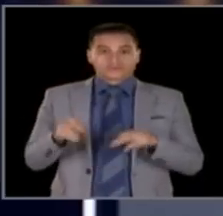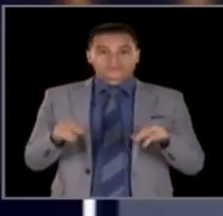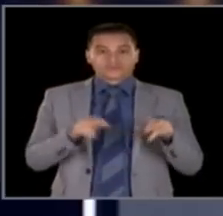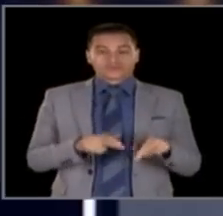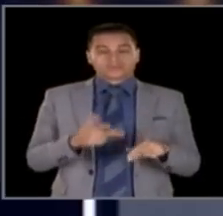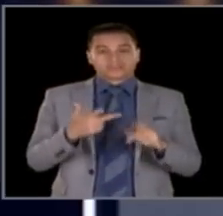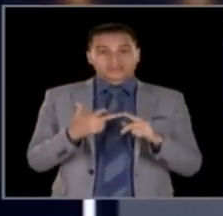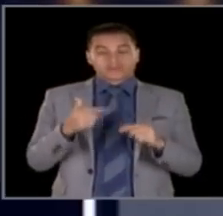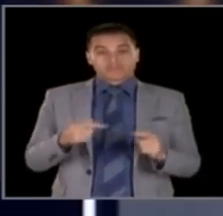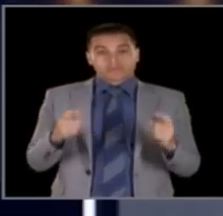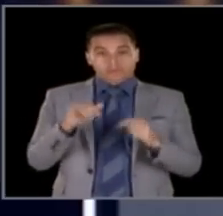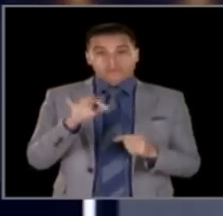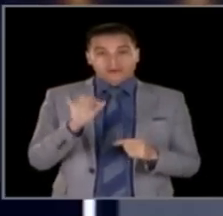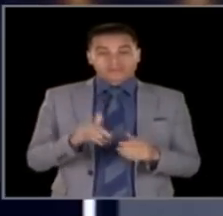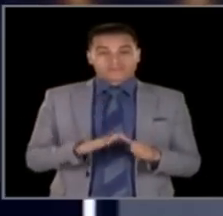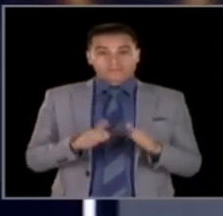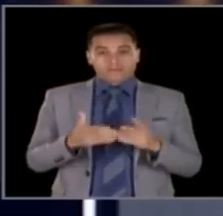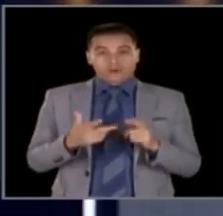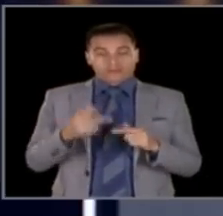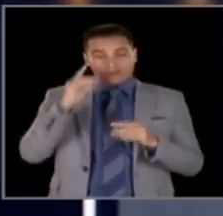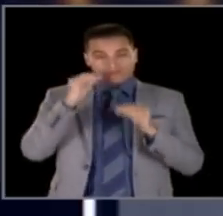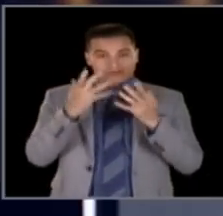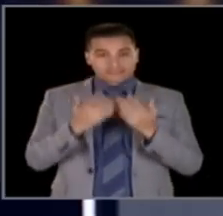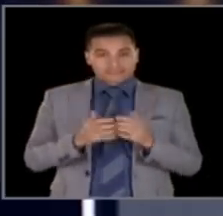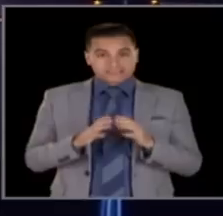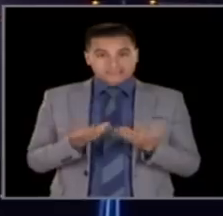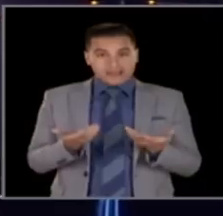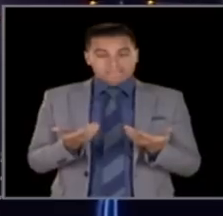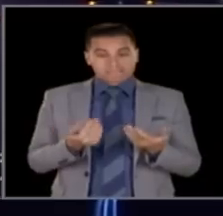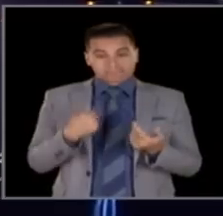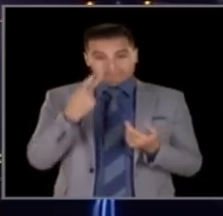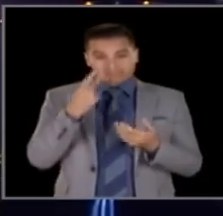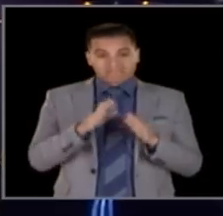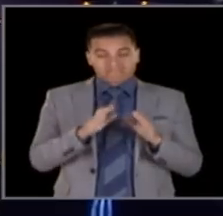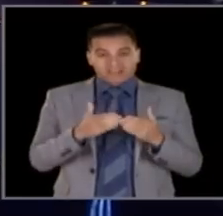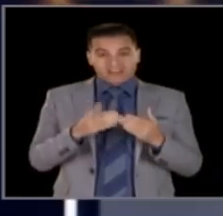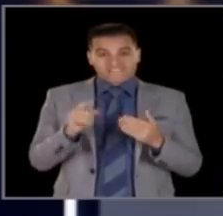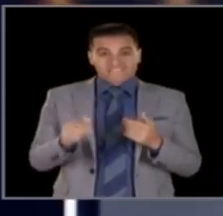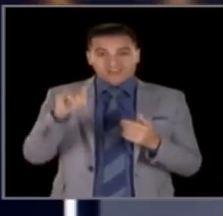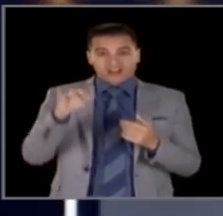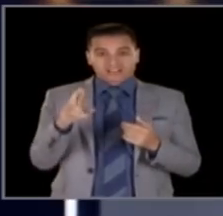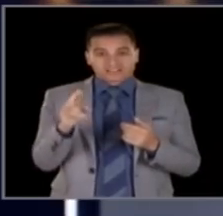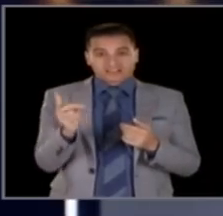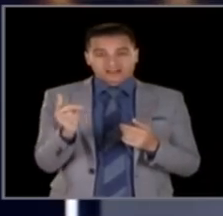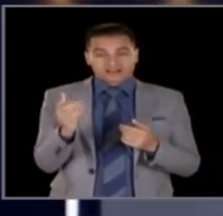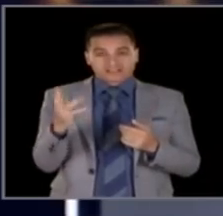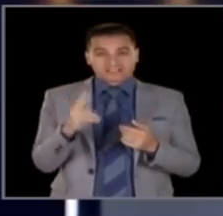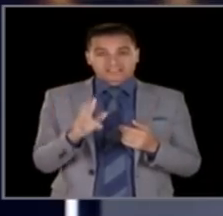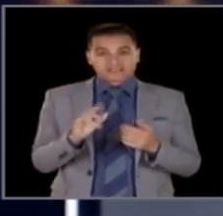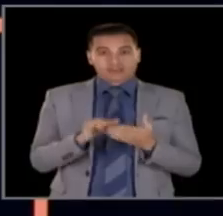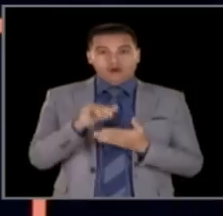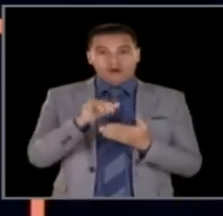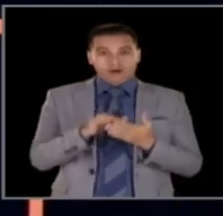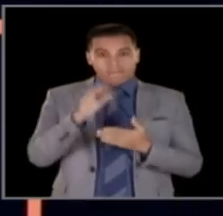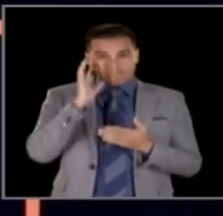الموسم الثالث ومباراة مهمة في المجموعة الثالثة، وهفكركم بالنتيجة. فايتر 70، 3 7 مفيش